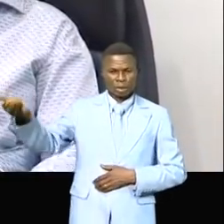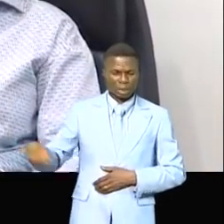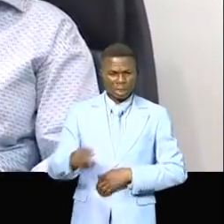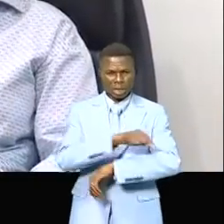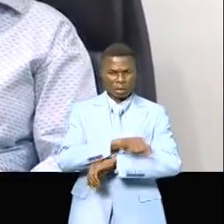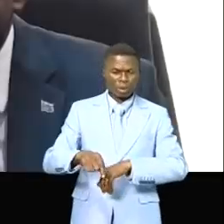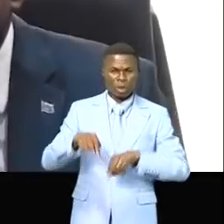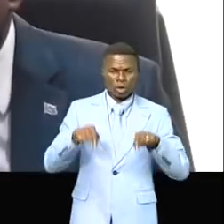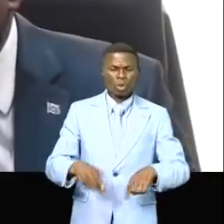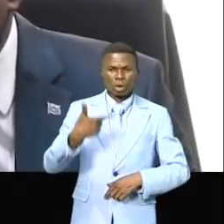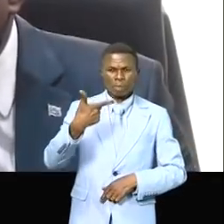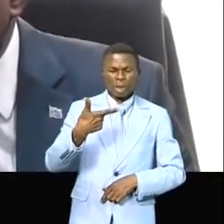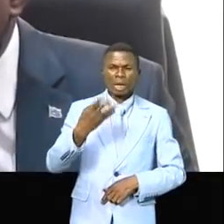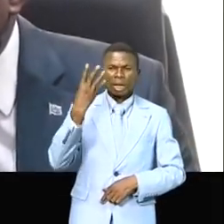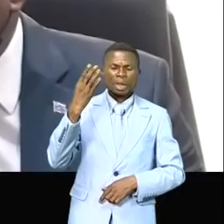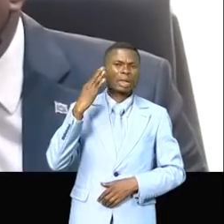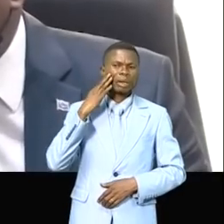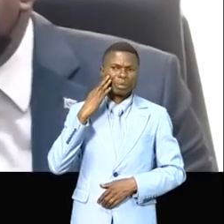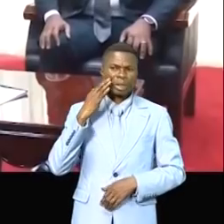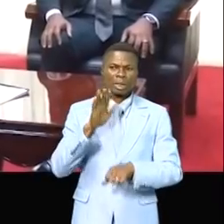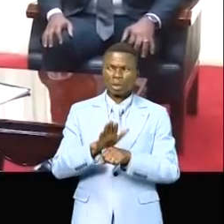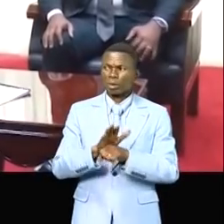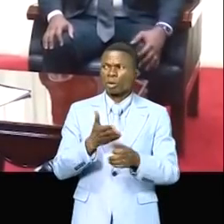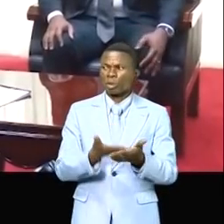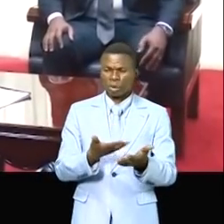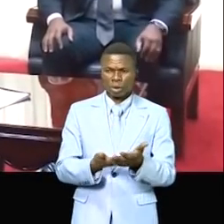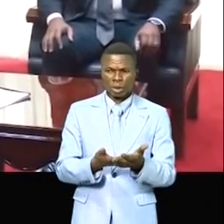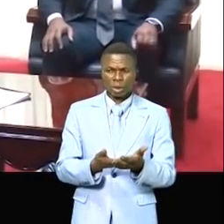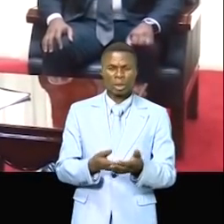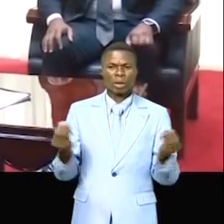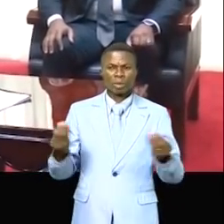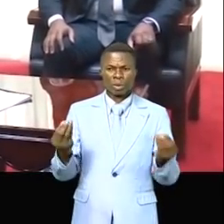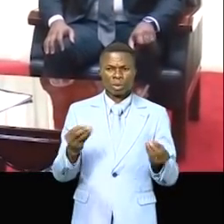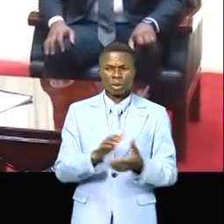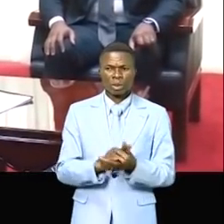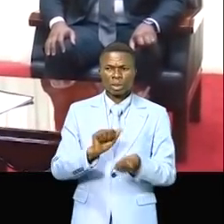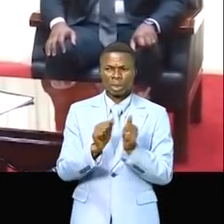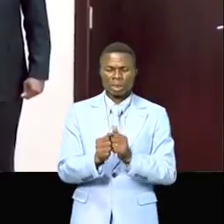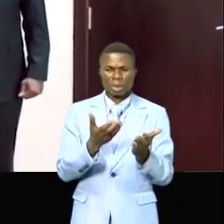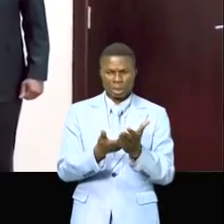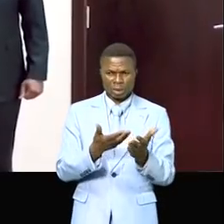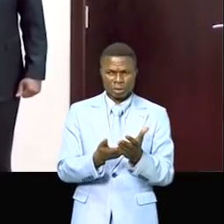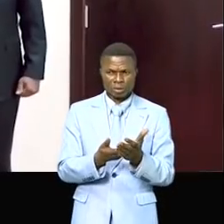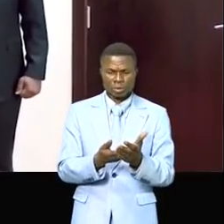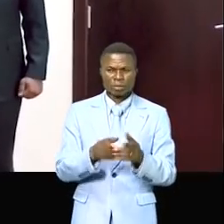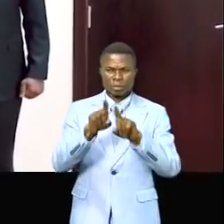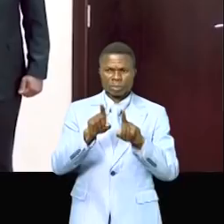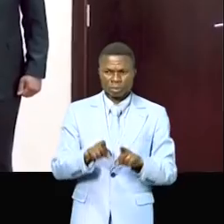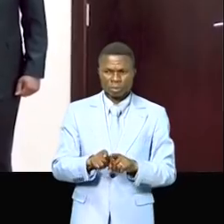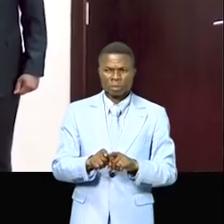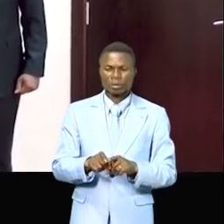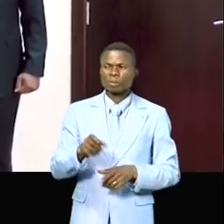audience ce mardi 4 mai à l'hôtel du gouvernement les numéros 1 de ces groupes, Ivan Glanceberg. Katanga and